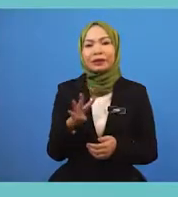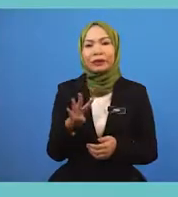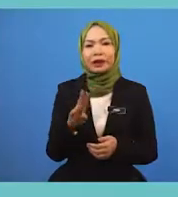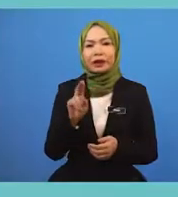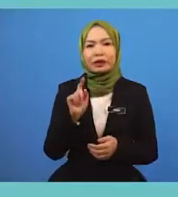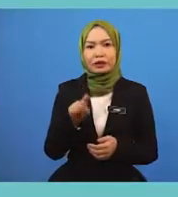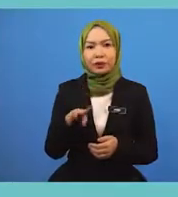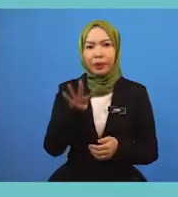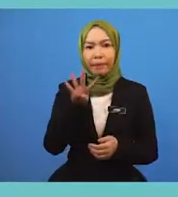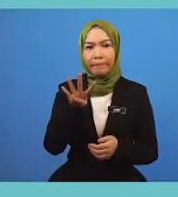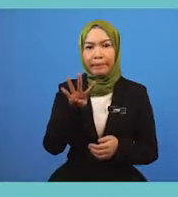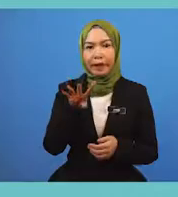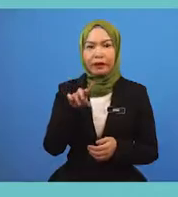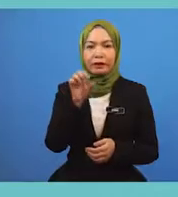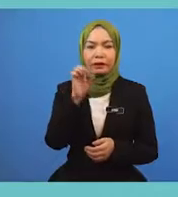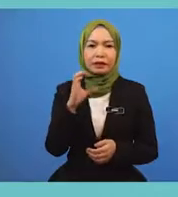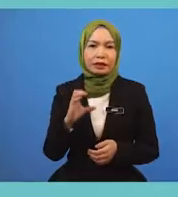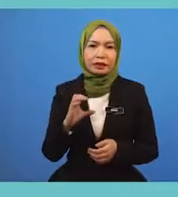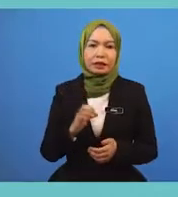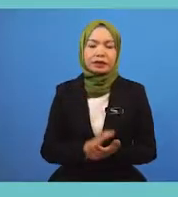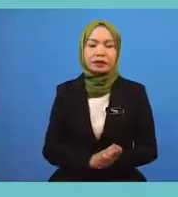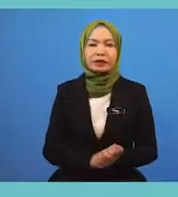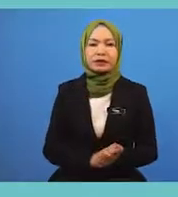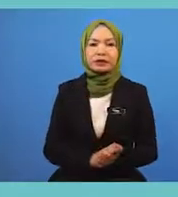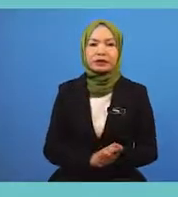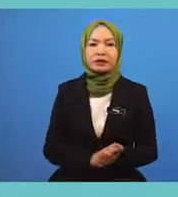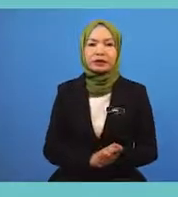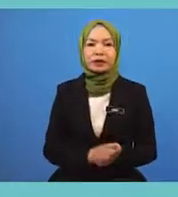13.4 darjah Celsius. Dan seterusnya,